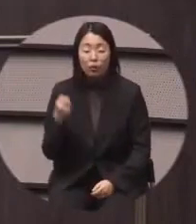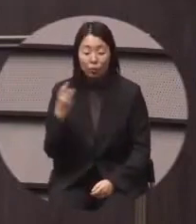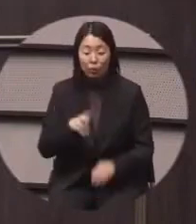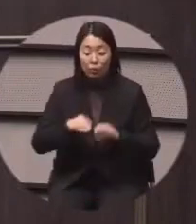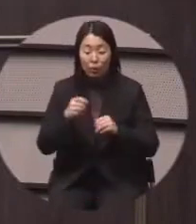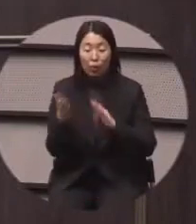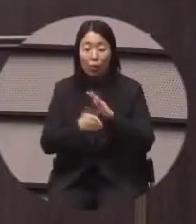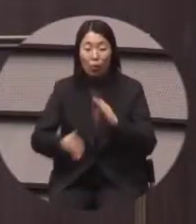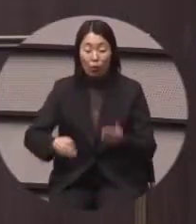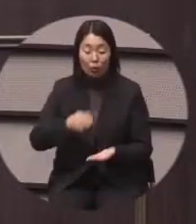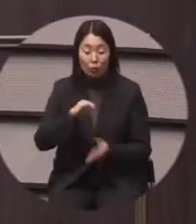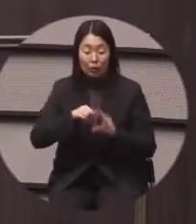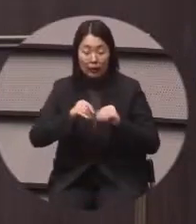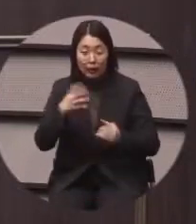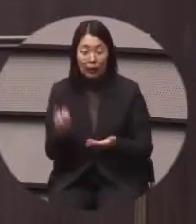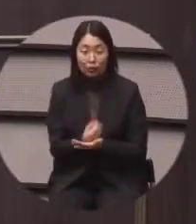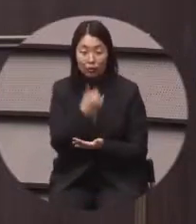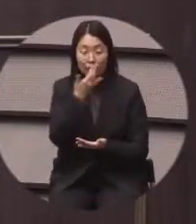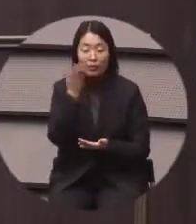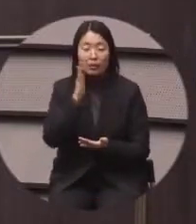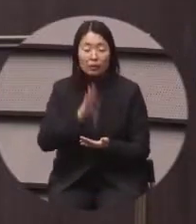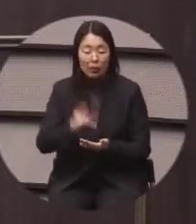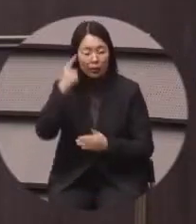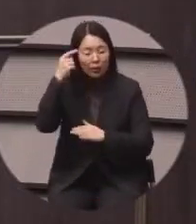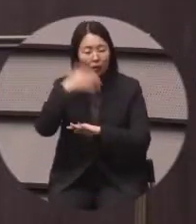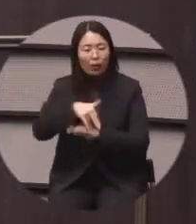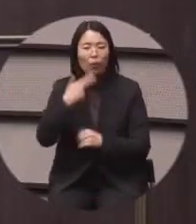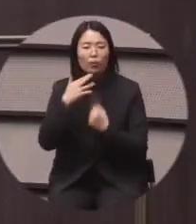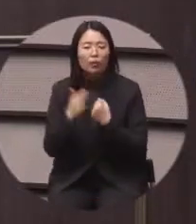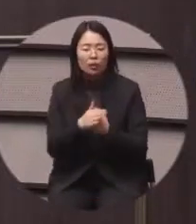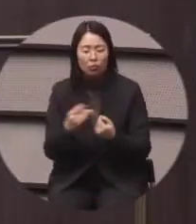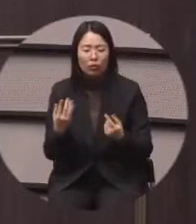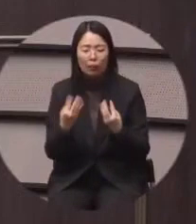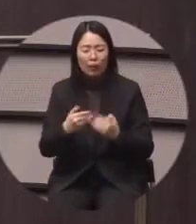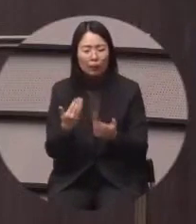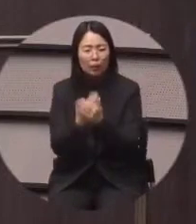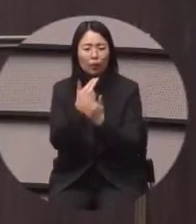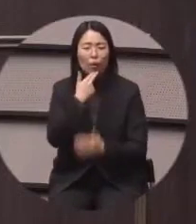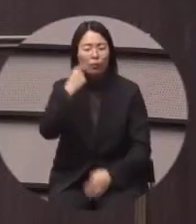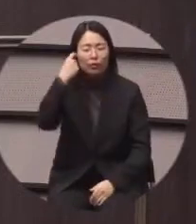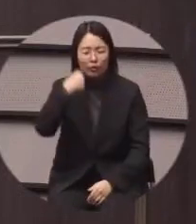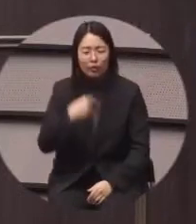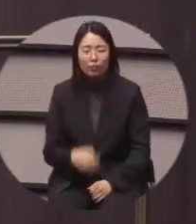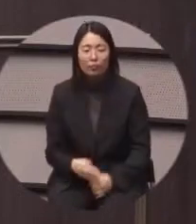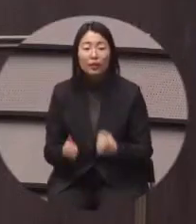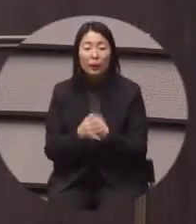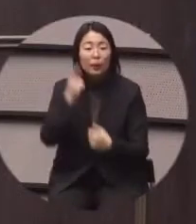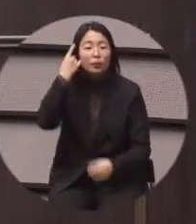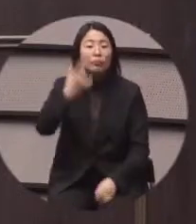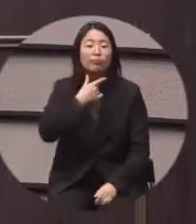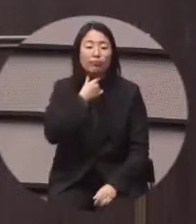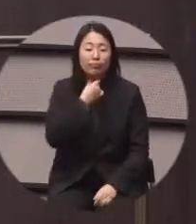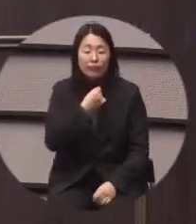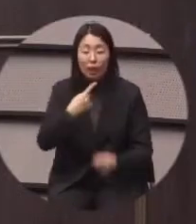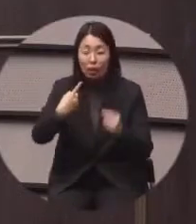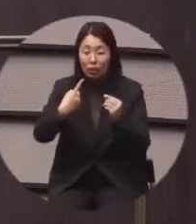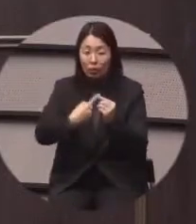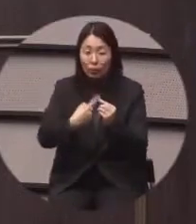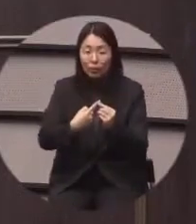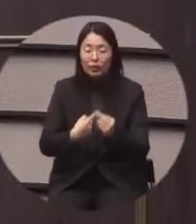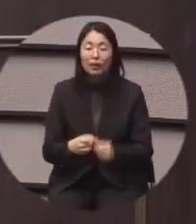정해 사업 진행이 표류하고 있는 상황입니다. 이에 시장님께 질문드리겠습니다. 첫